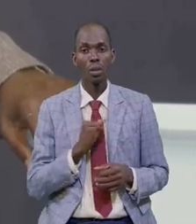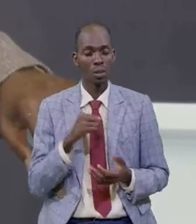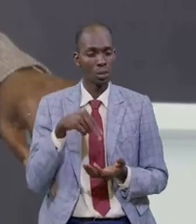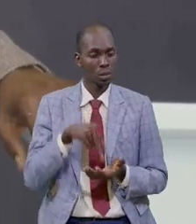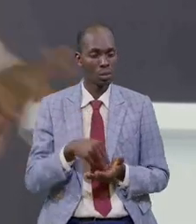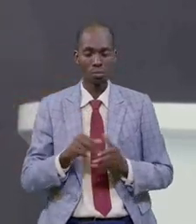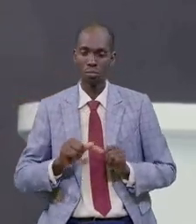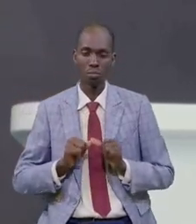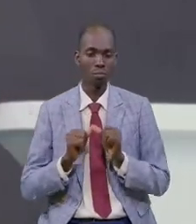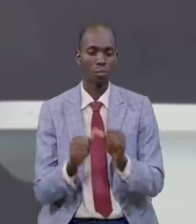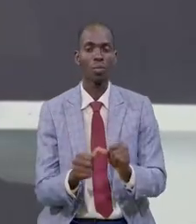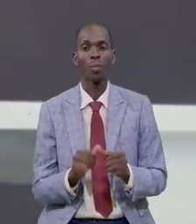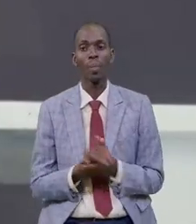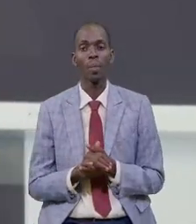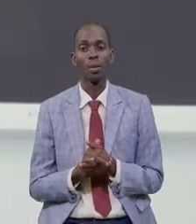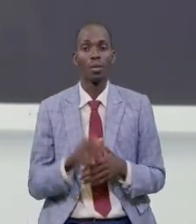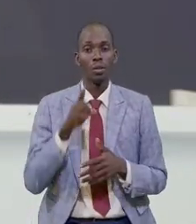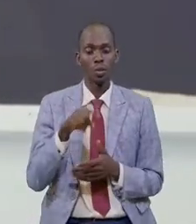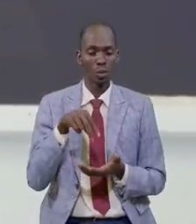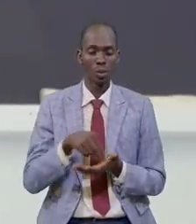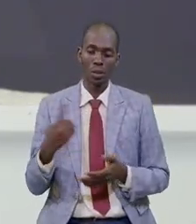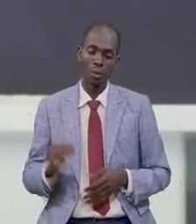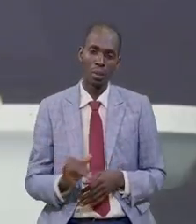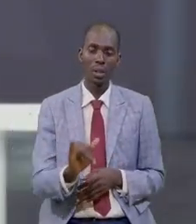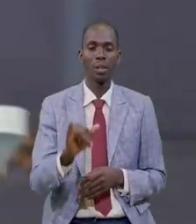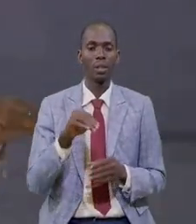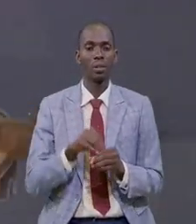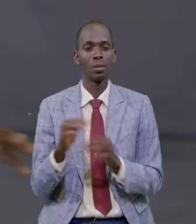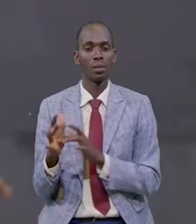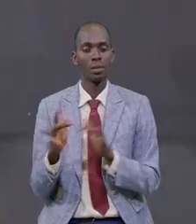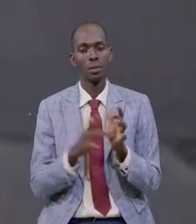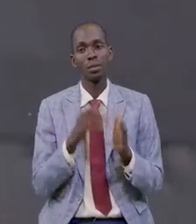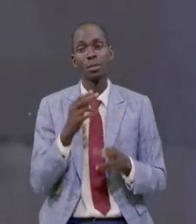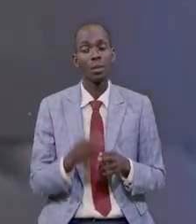tiens fort vous tenez pour toujours